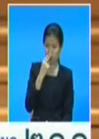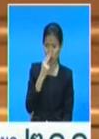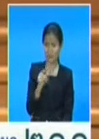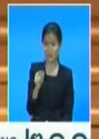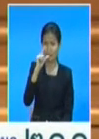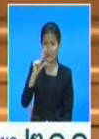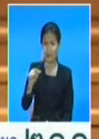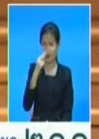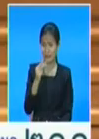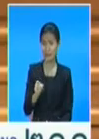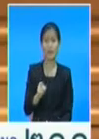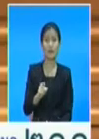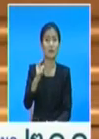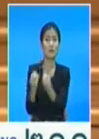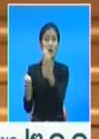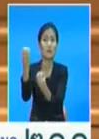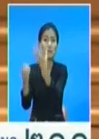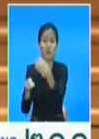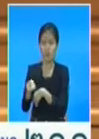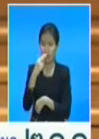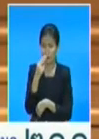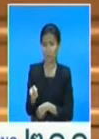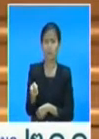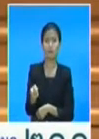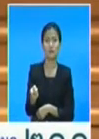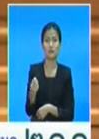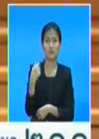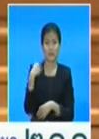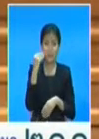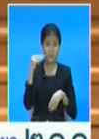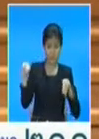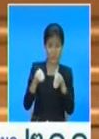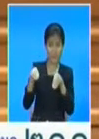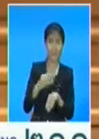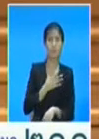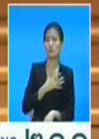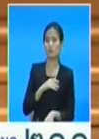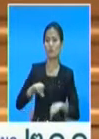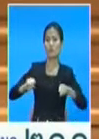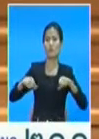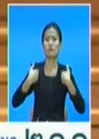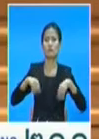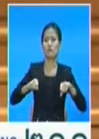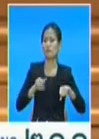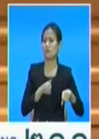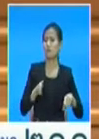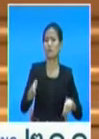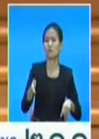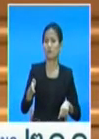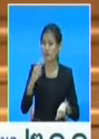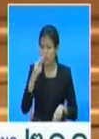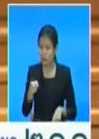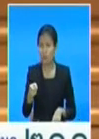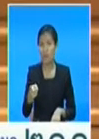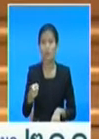ยผมลงจากเครื่องบินและซ้อนมอเตอร์ไซค์ไปหาพื้นที่ตรงนั้นนะผมเลยไปซื้อที่ดินตอนนั้นยังถูกอยู่ป